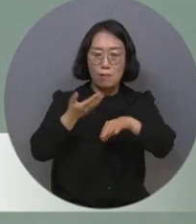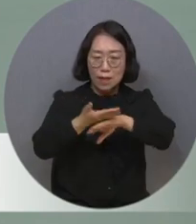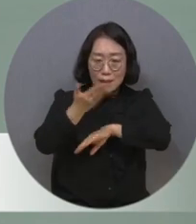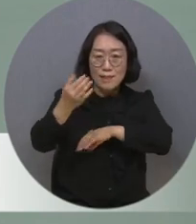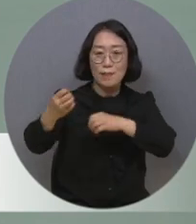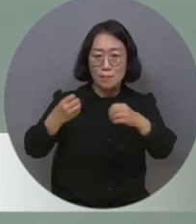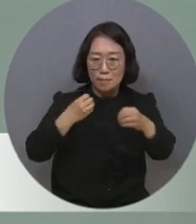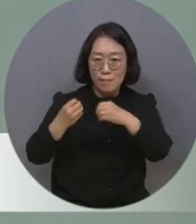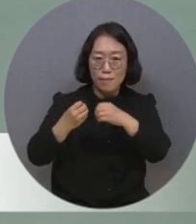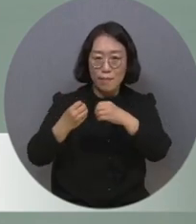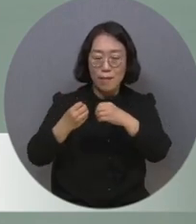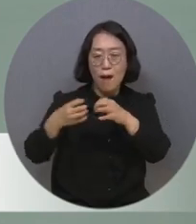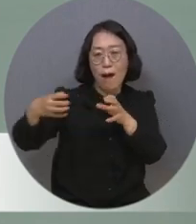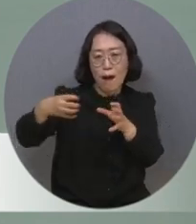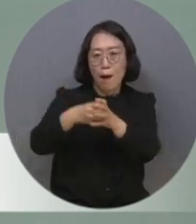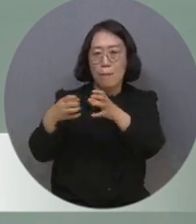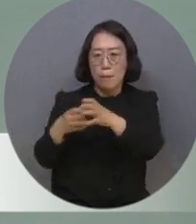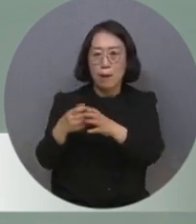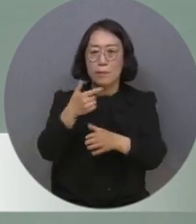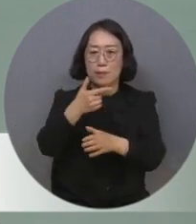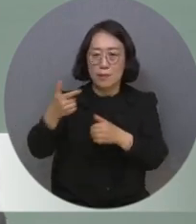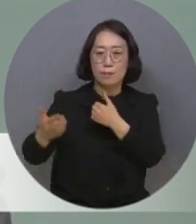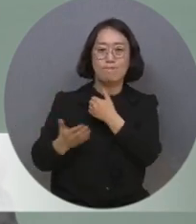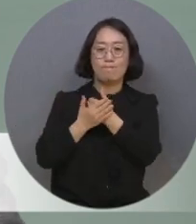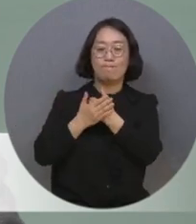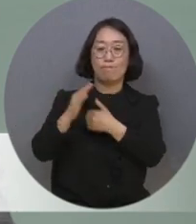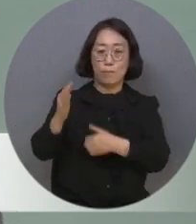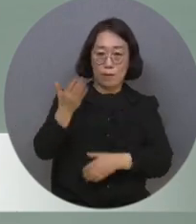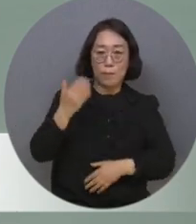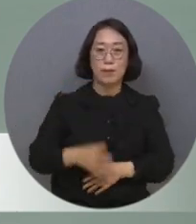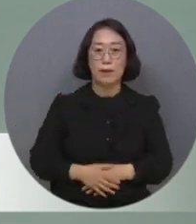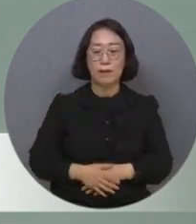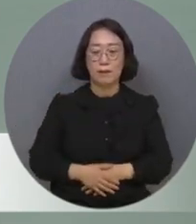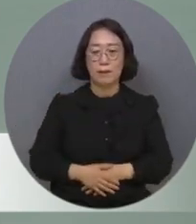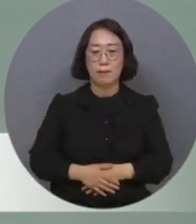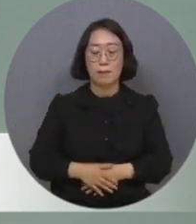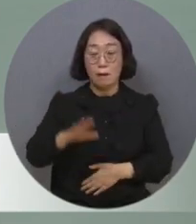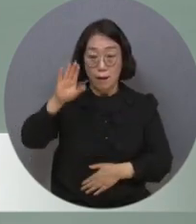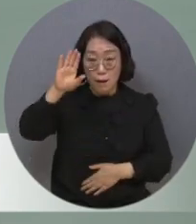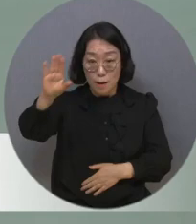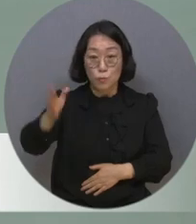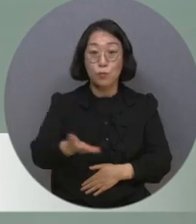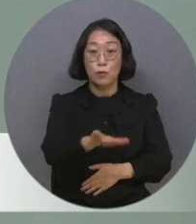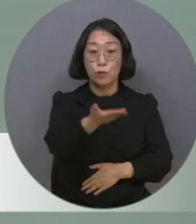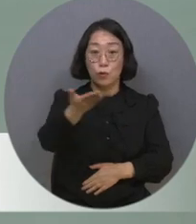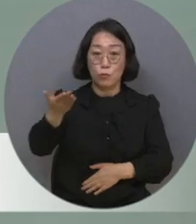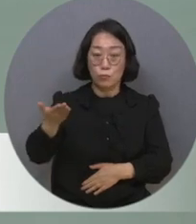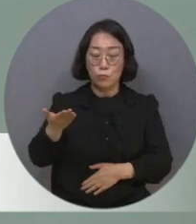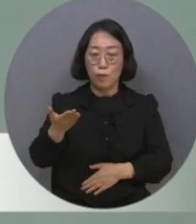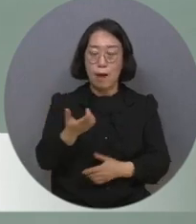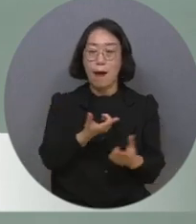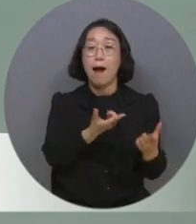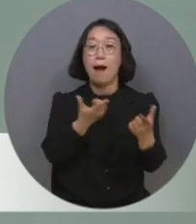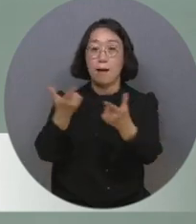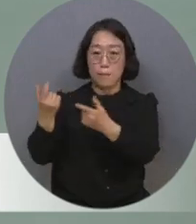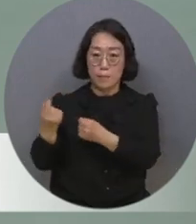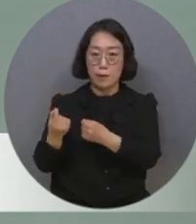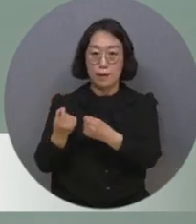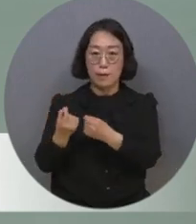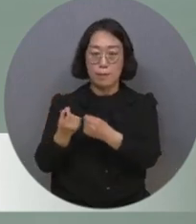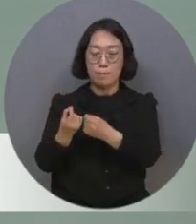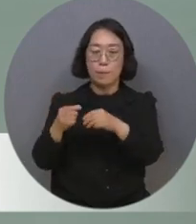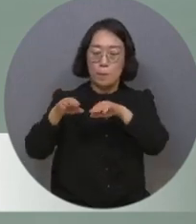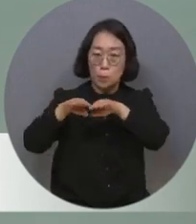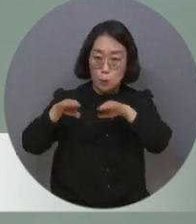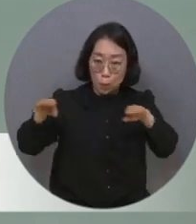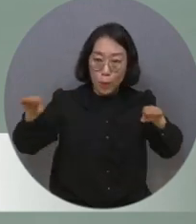역할을 해왔구나 하는 그런 생각들 새삼하게 됩니다. 앞으로 여러분들의 함께 어깨를